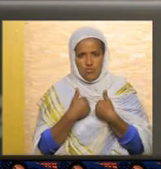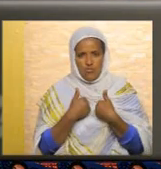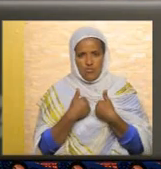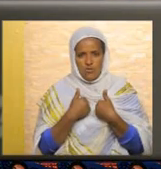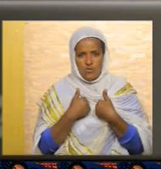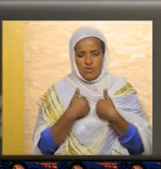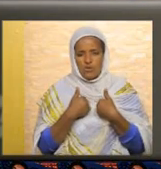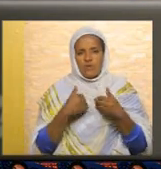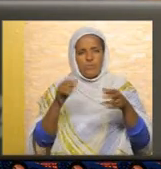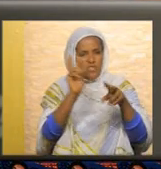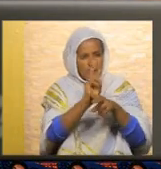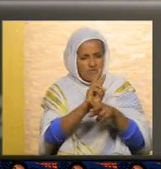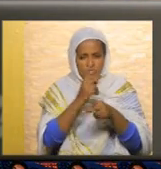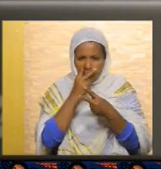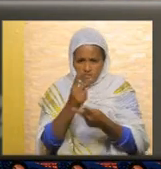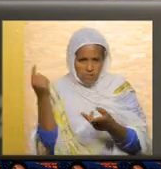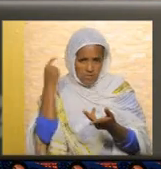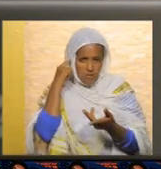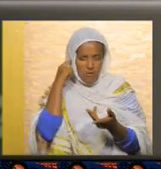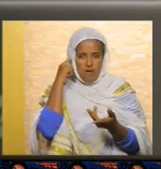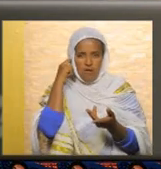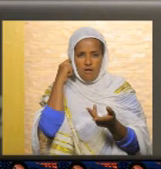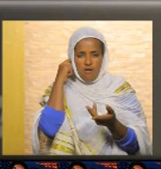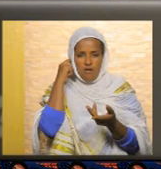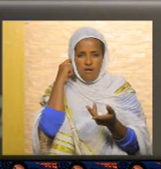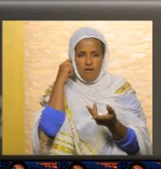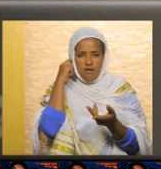አሉ። በሚዲያ ሲሰማ